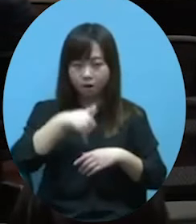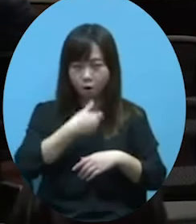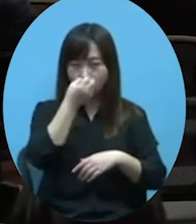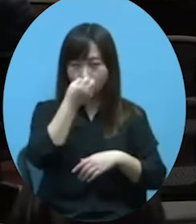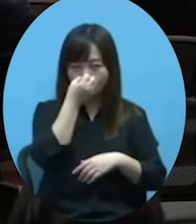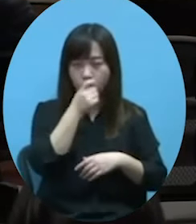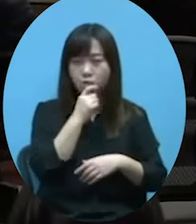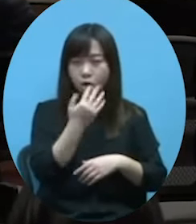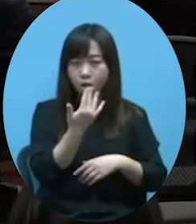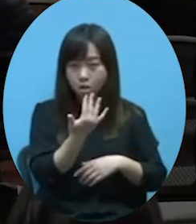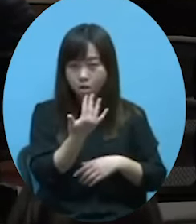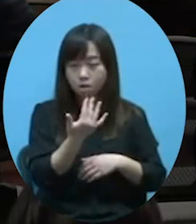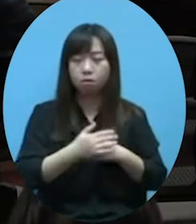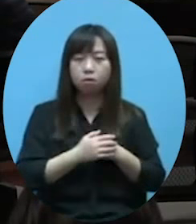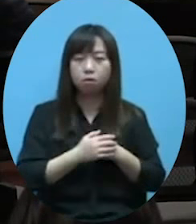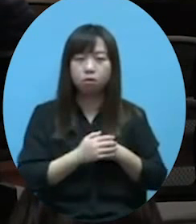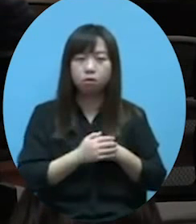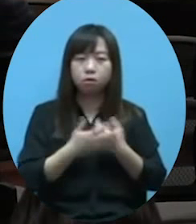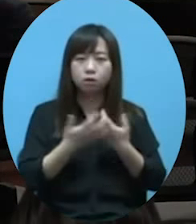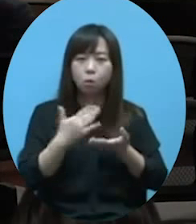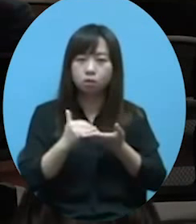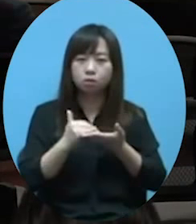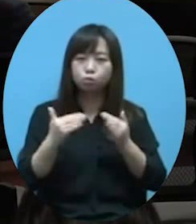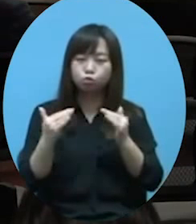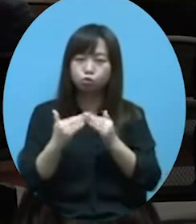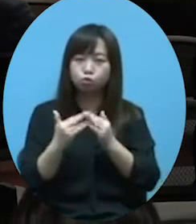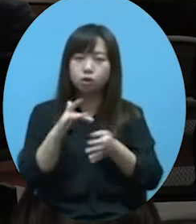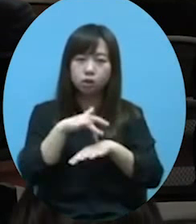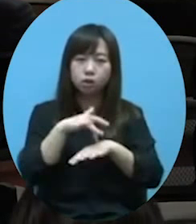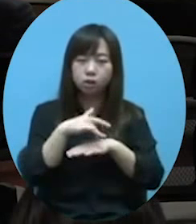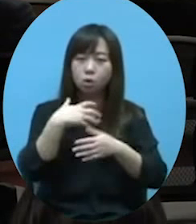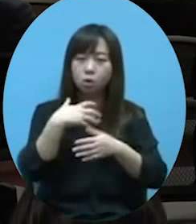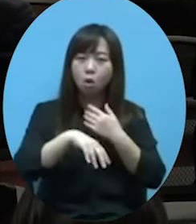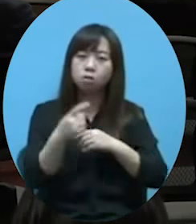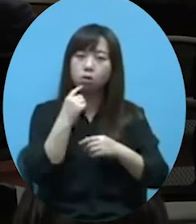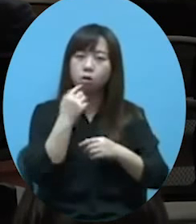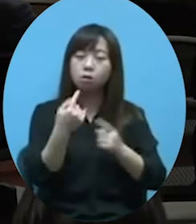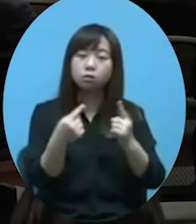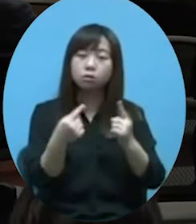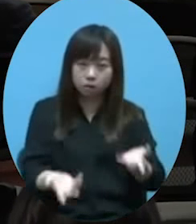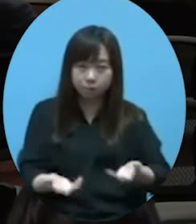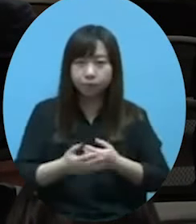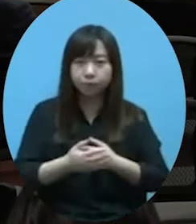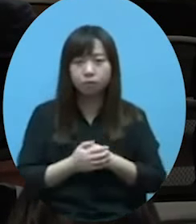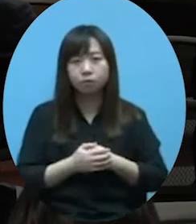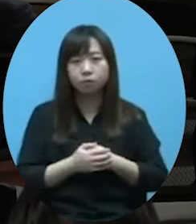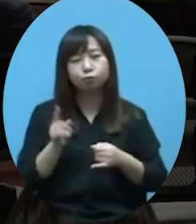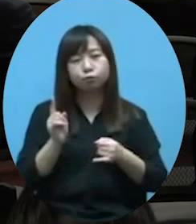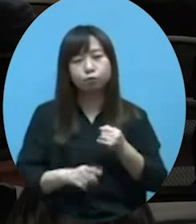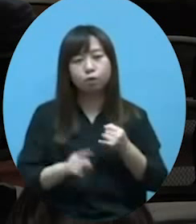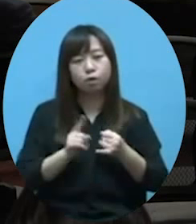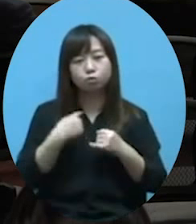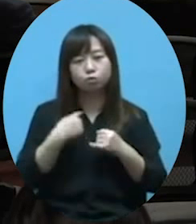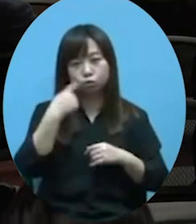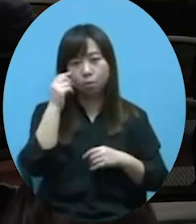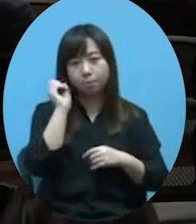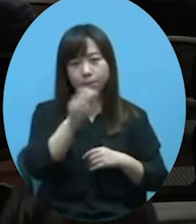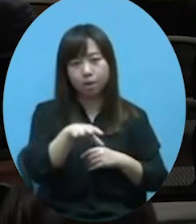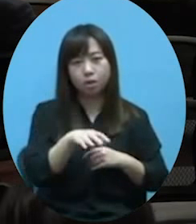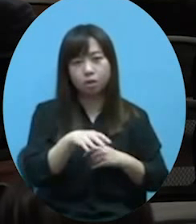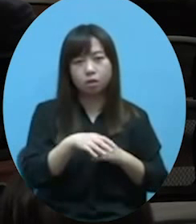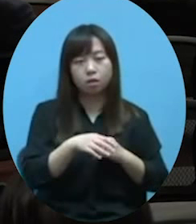衛生署接觸到裏面幾多個人最後就是想問回